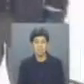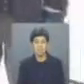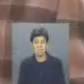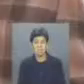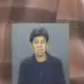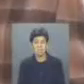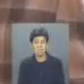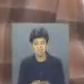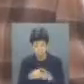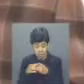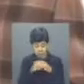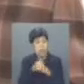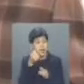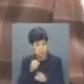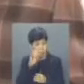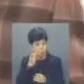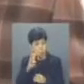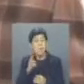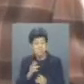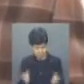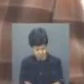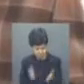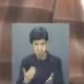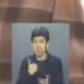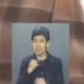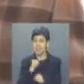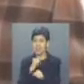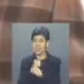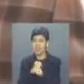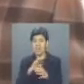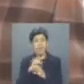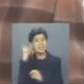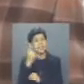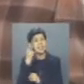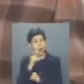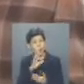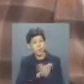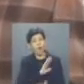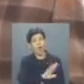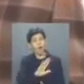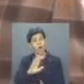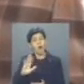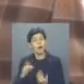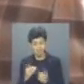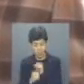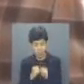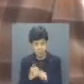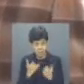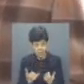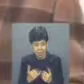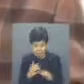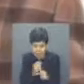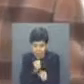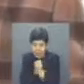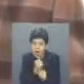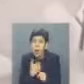16ทีมผู้เข้าร่วมแข่งขันได้รับการสนับสนุนจากหน่วยงานด้านการท่องเที่ยวของแต่ละประเทศนะคะซึ่งในปีนี้รูปปั้นแกะสลักหิมะ